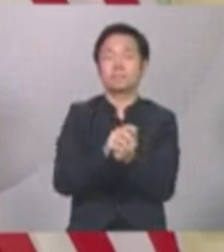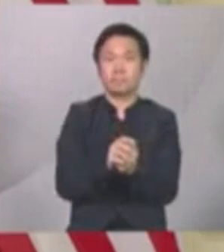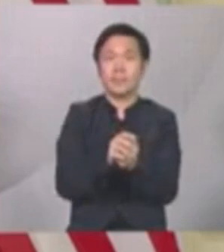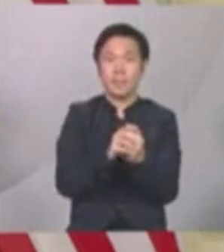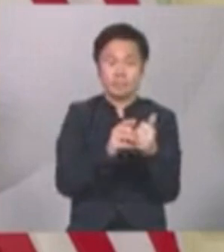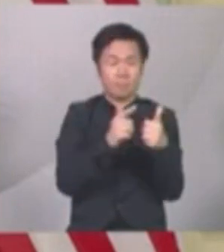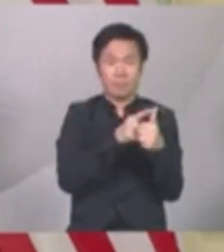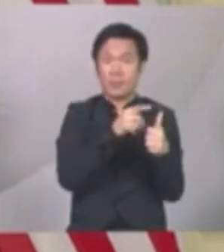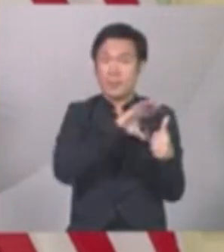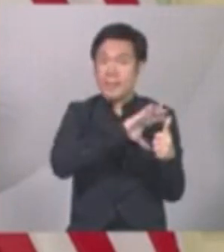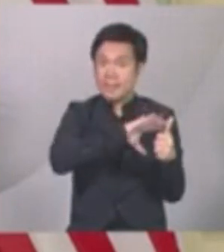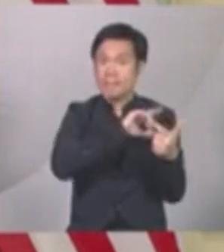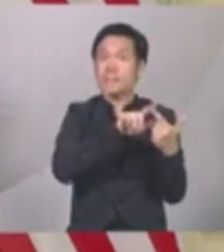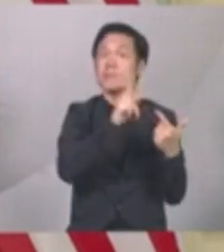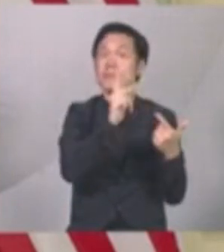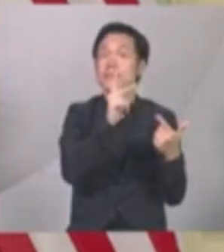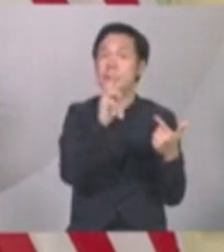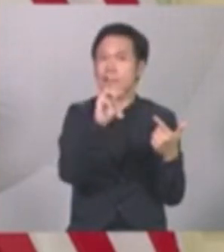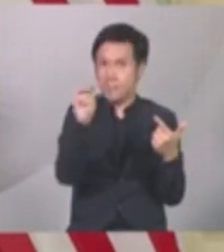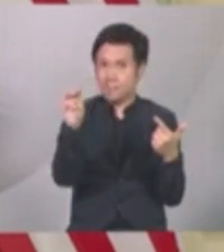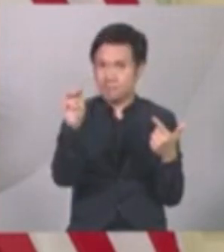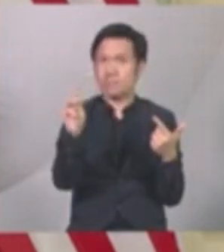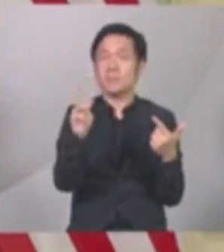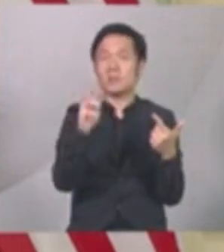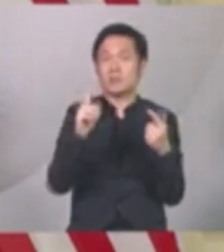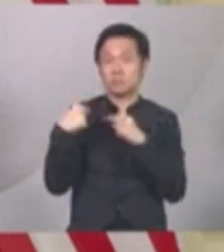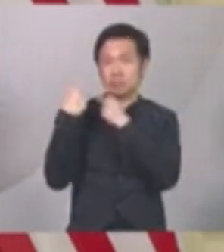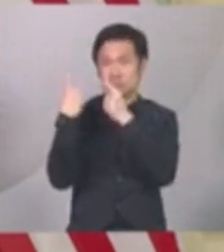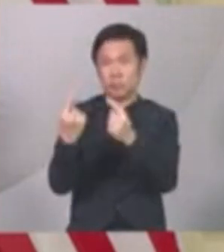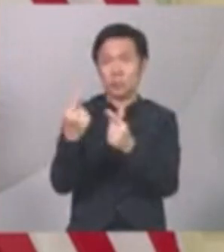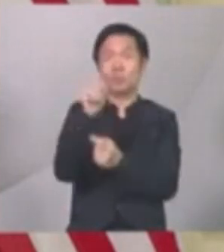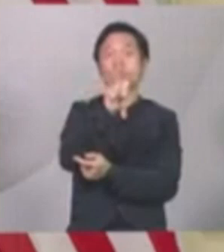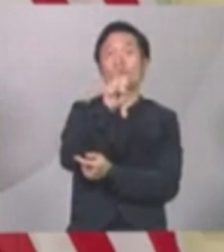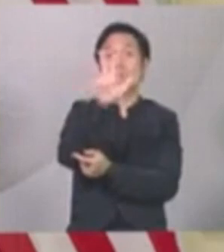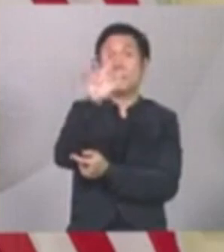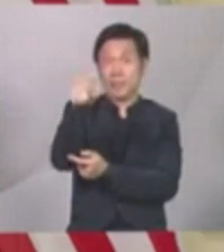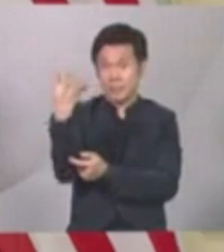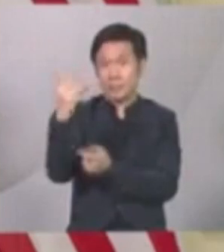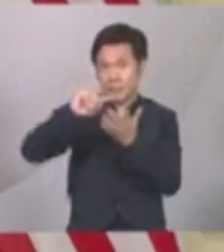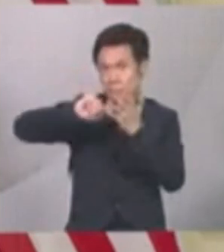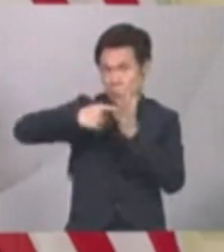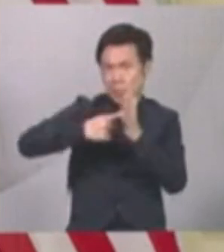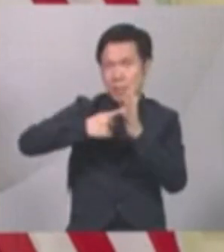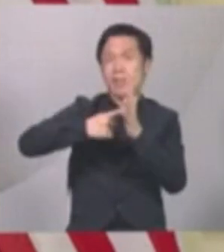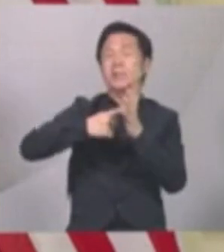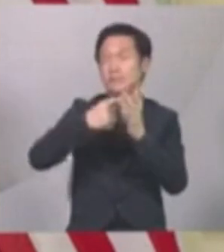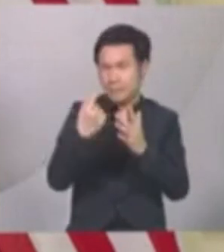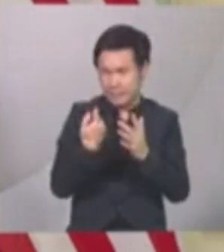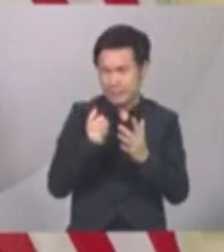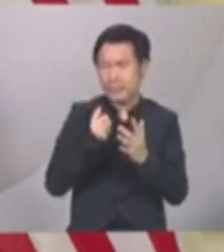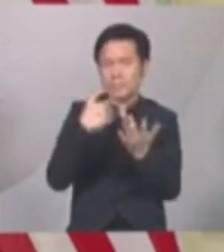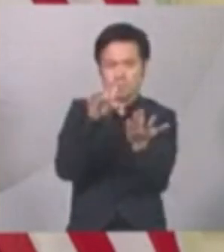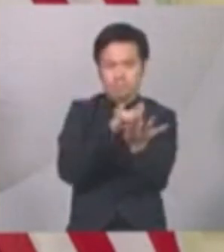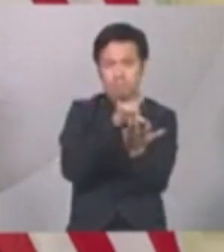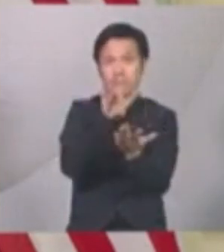PDRM dan KKMM mulai 25 hari bulan April nanti. Jadi mulai 25 bulan April